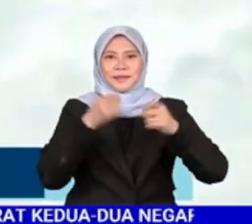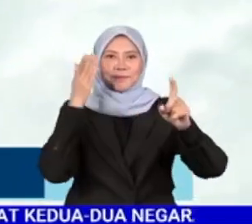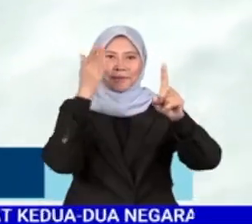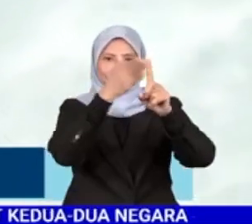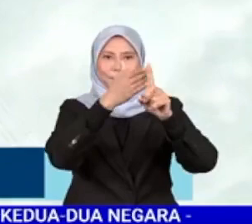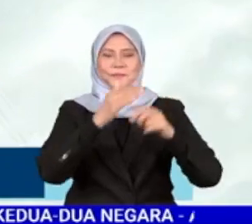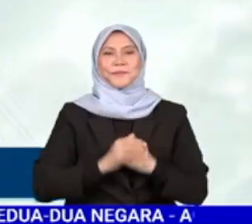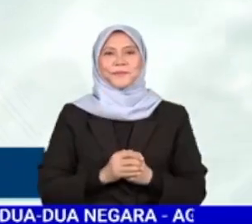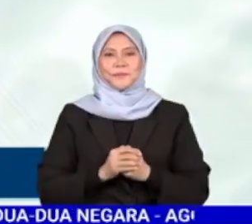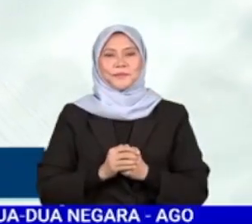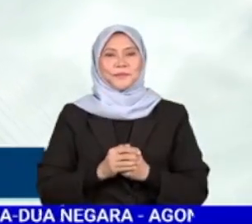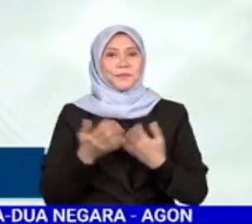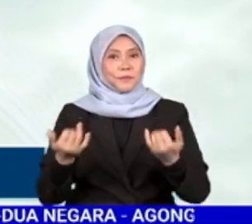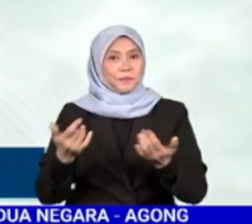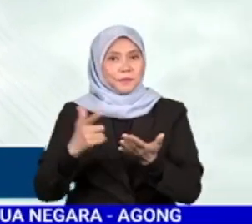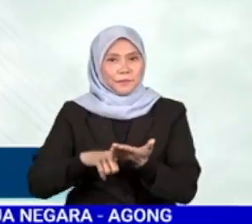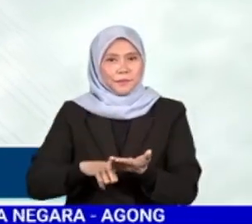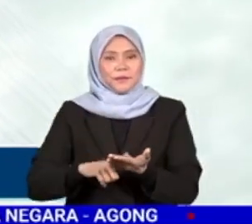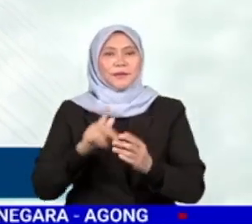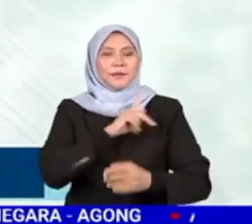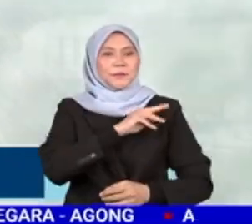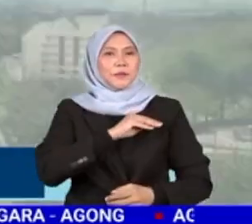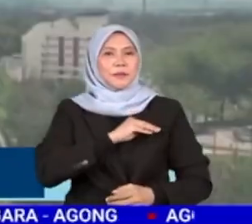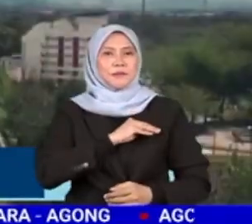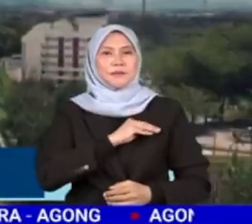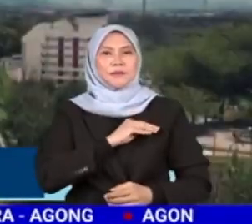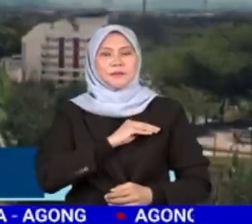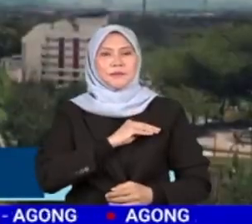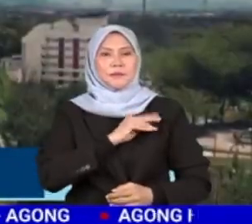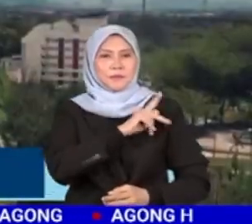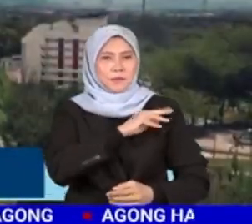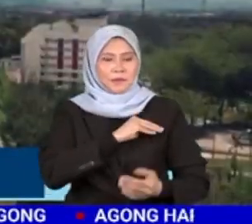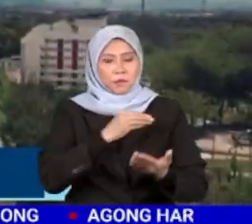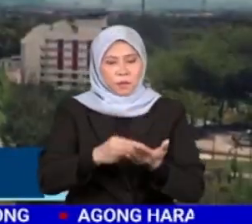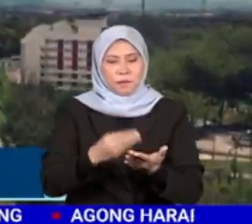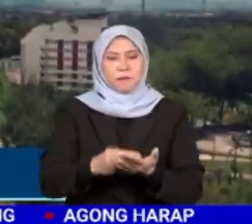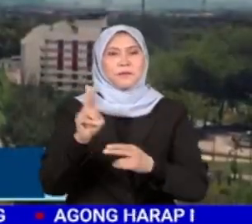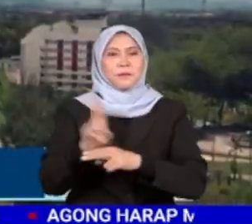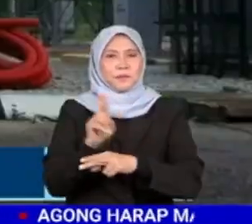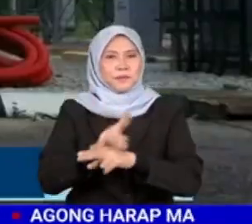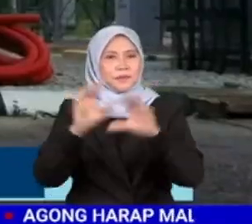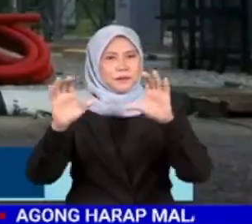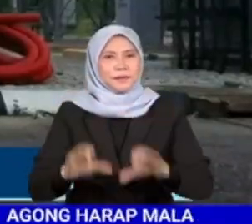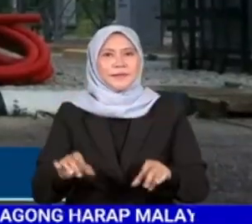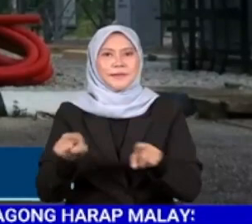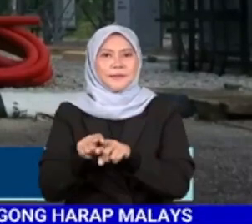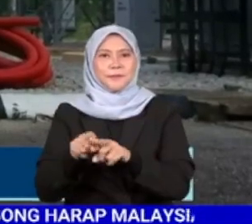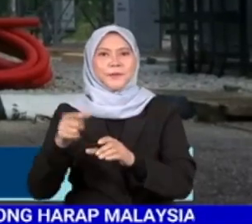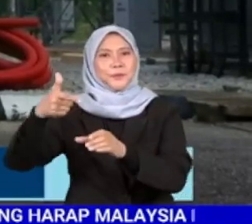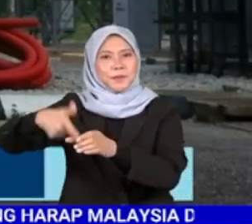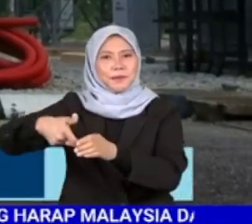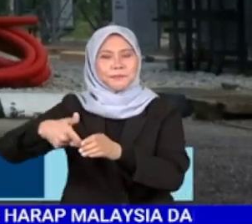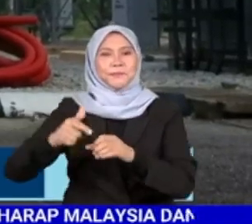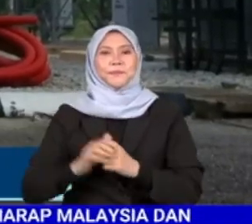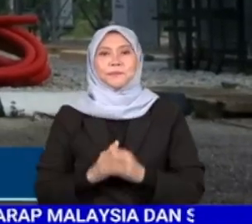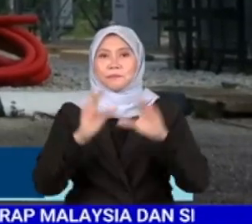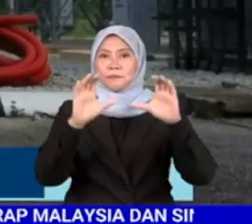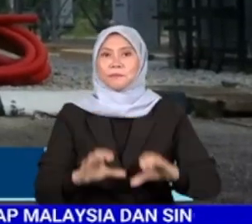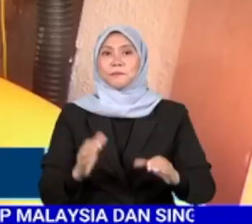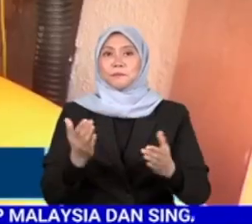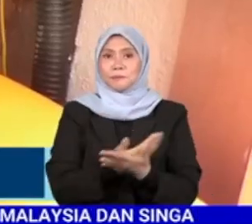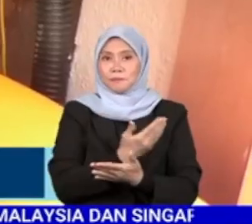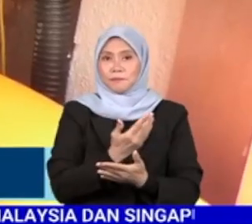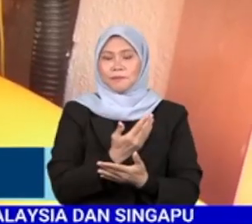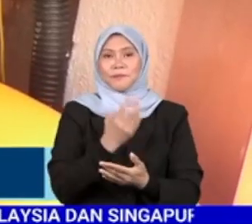bersasar. Berdasarkan perkembangan itu, Kementerian Kewangan mempertimbang untuk mengguna pakai pendekatan sama bagi diesel. Kaedah terbaik dikenal